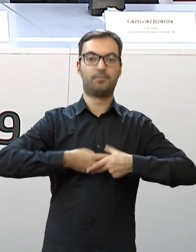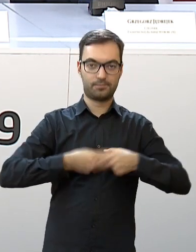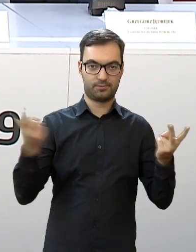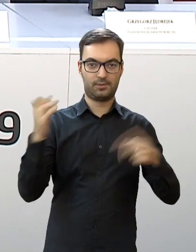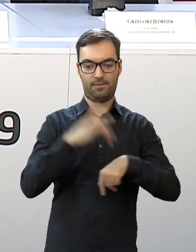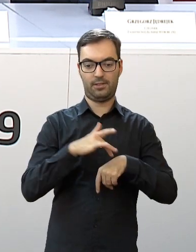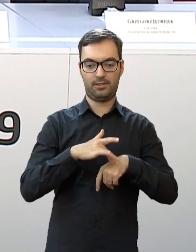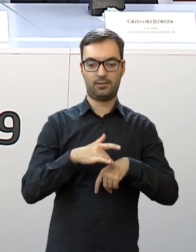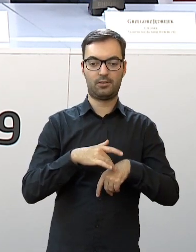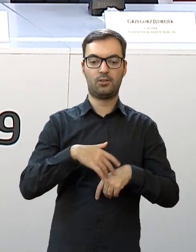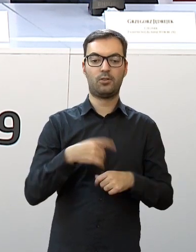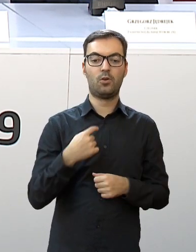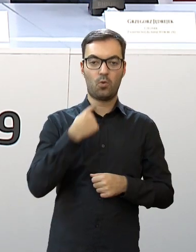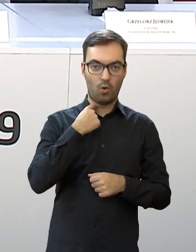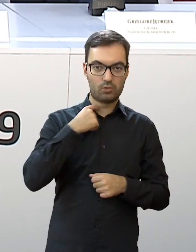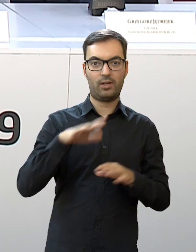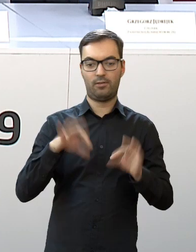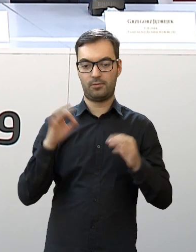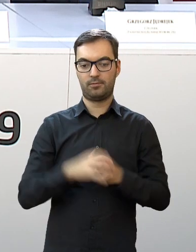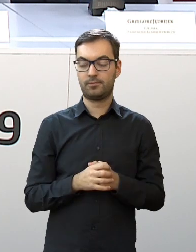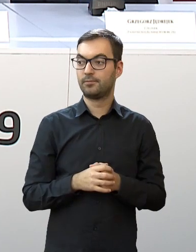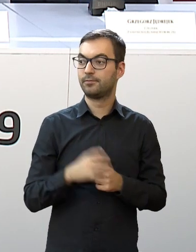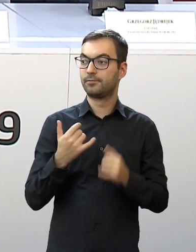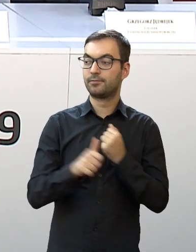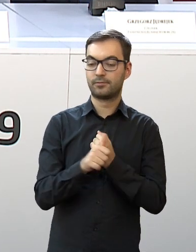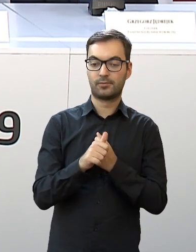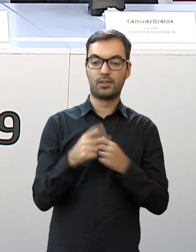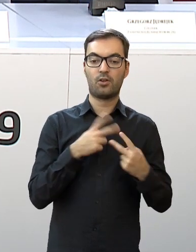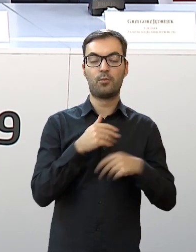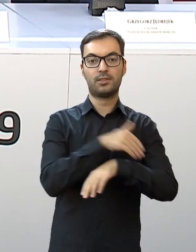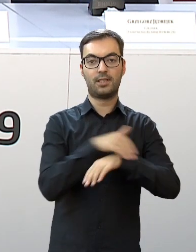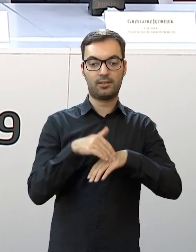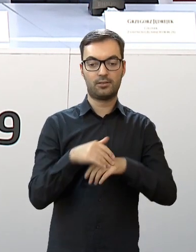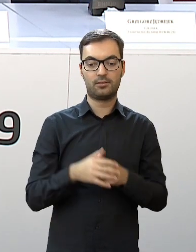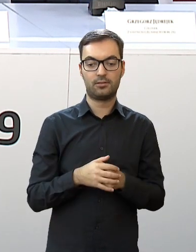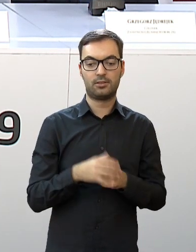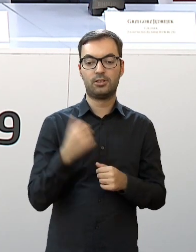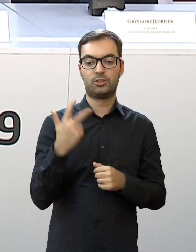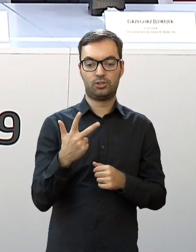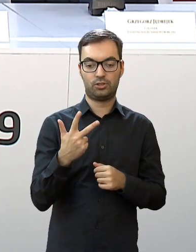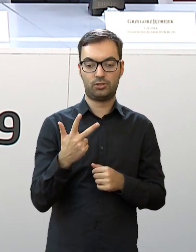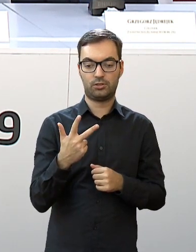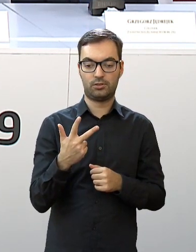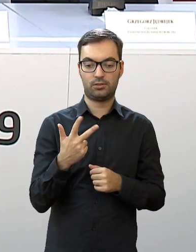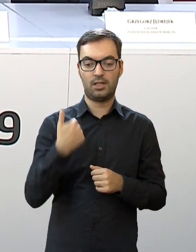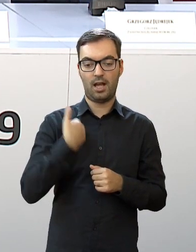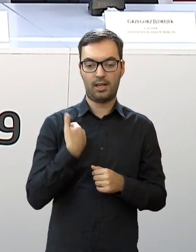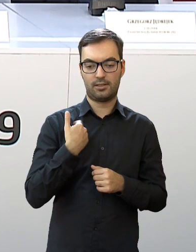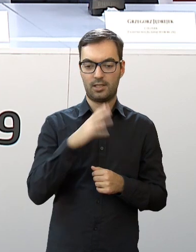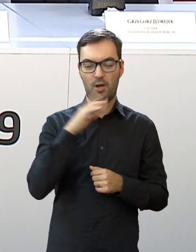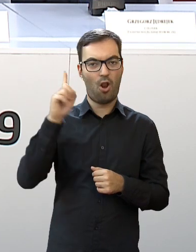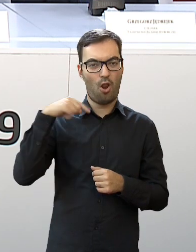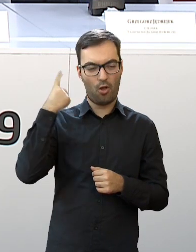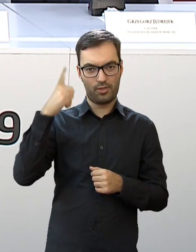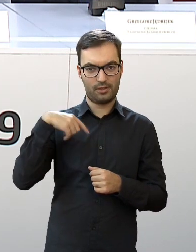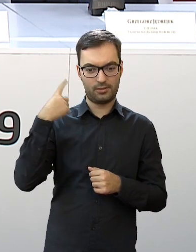głosowania i wyborów. A jeśli chodzi o te komisje zagraniczne? To są trzy w Anglii, chyba w Londynie